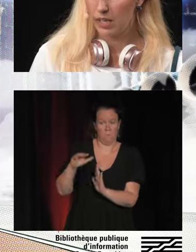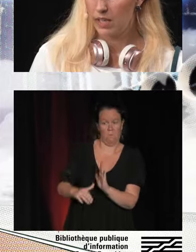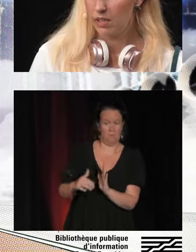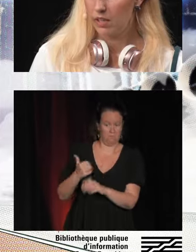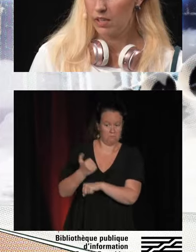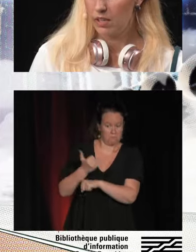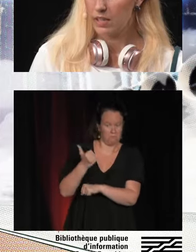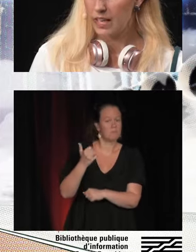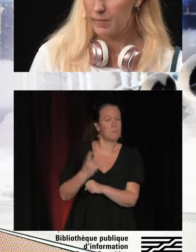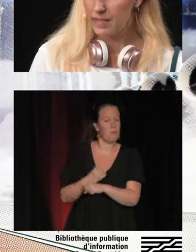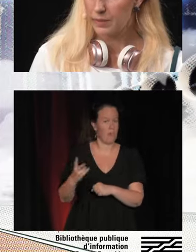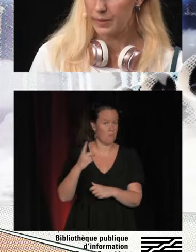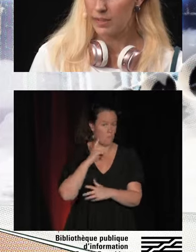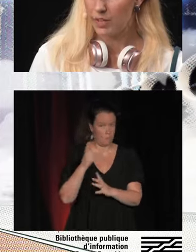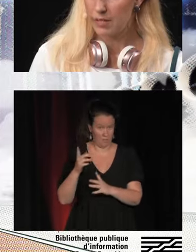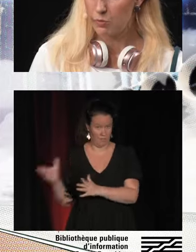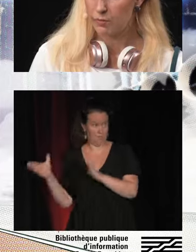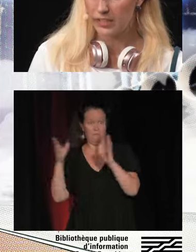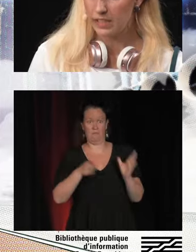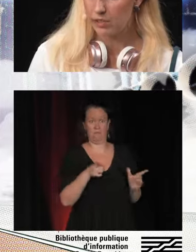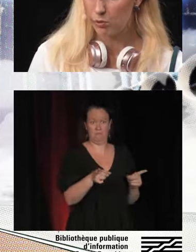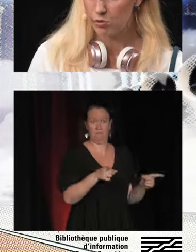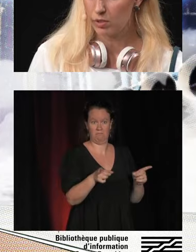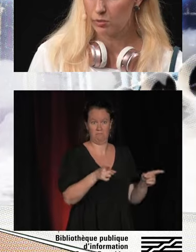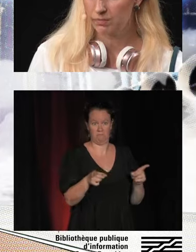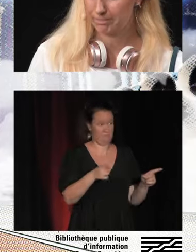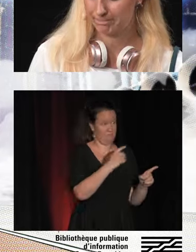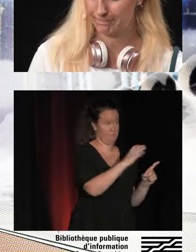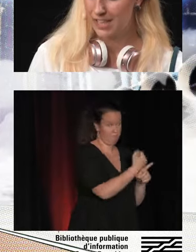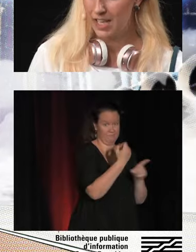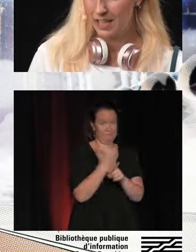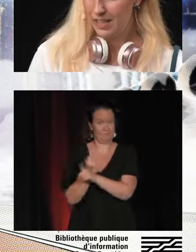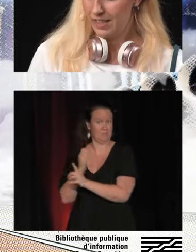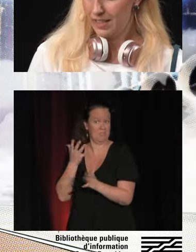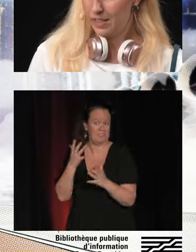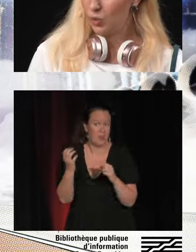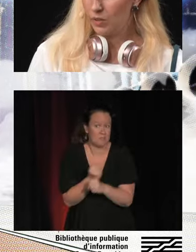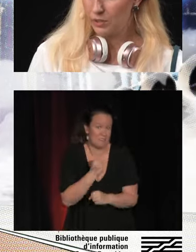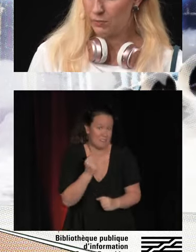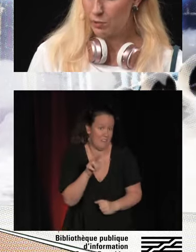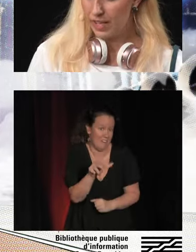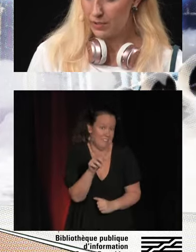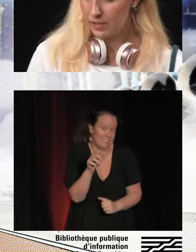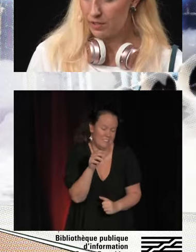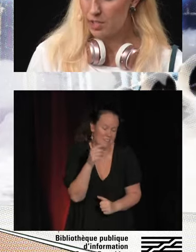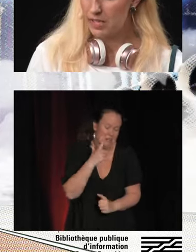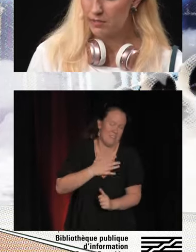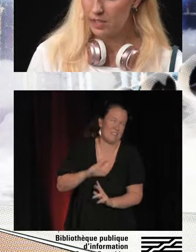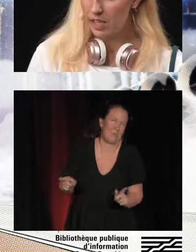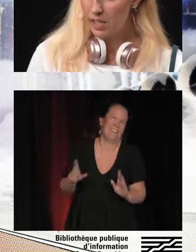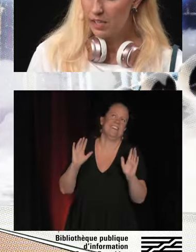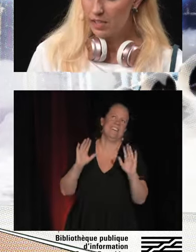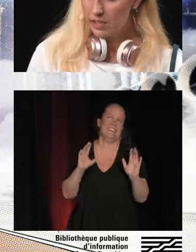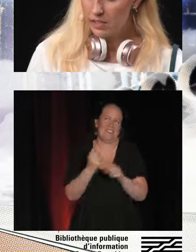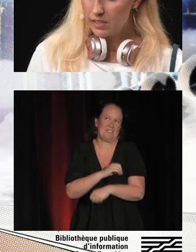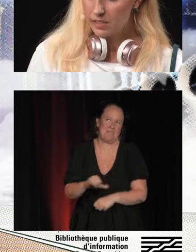peut-être on aura un climax incroyable où on finira les trois jeux d'un coup. Bon, voix du narrateur, jamais de la